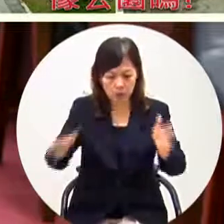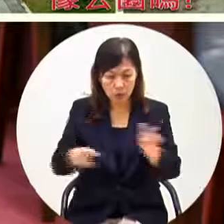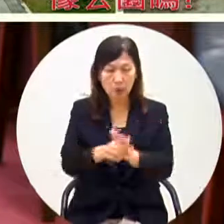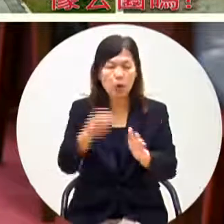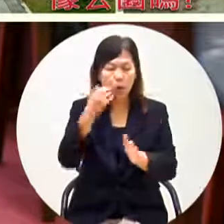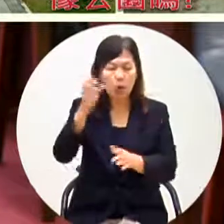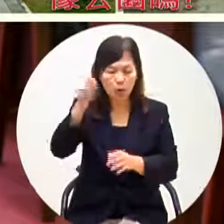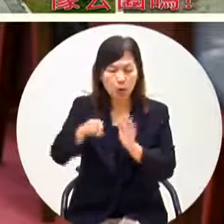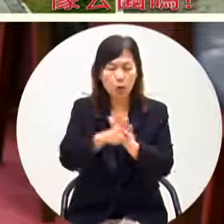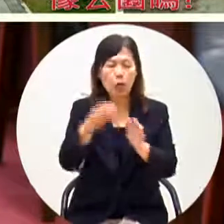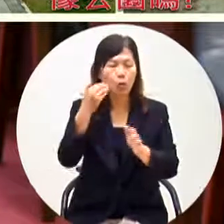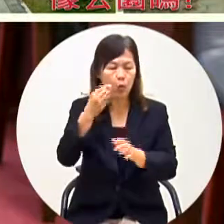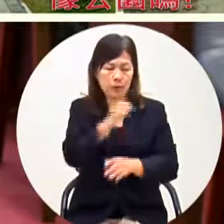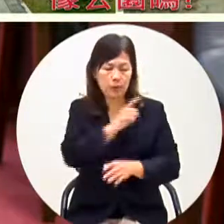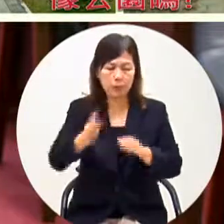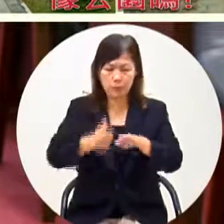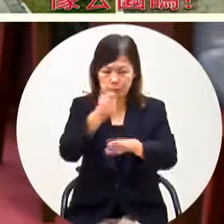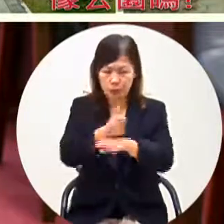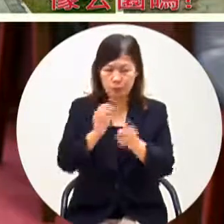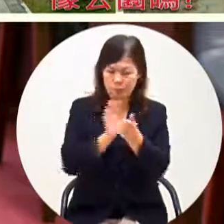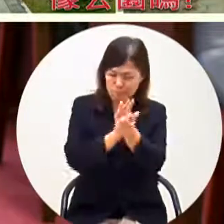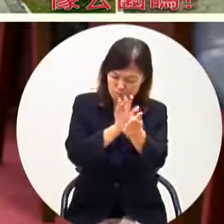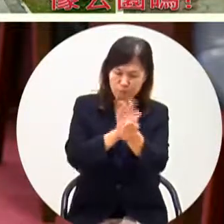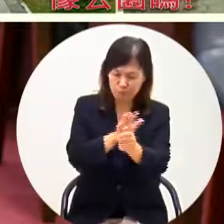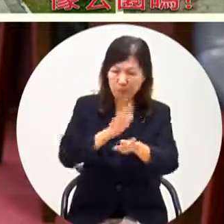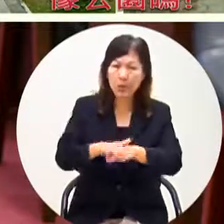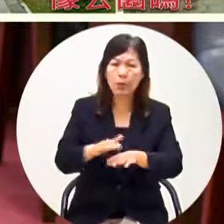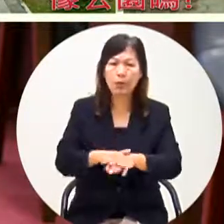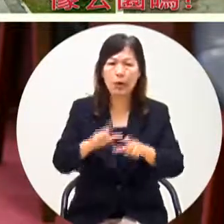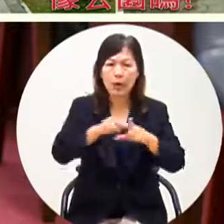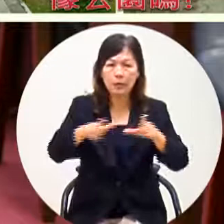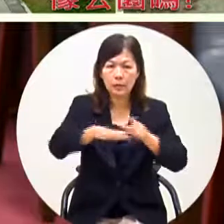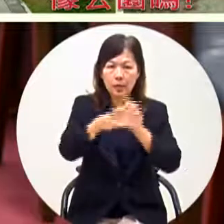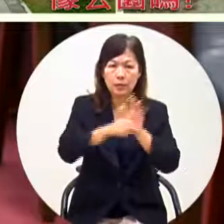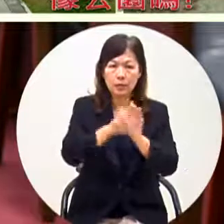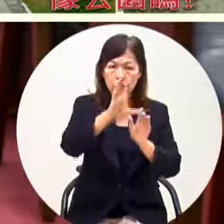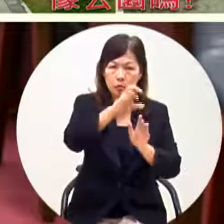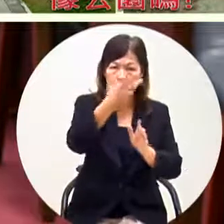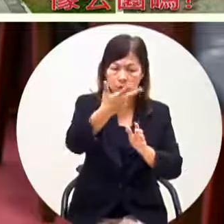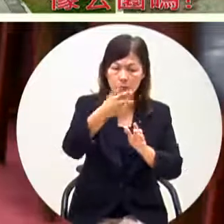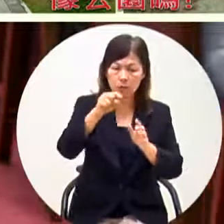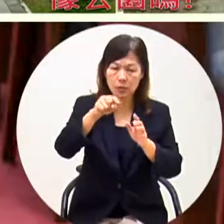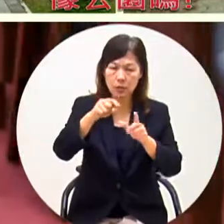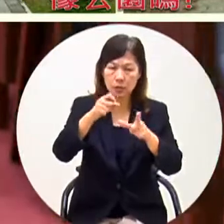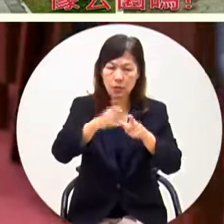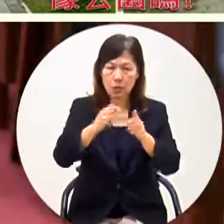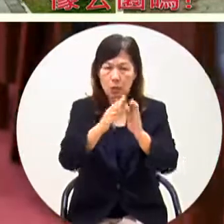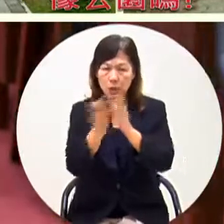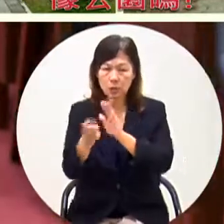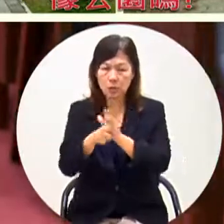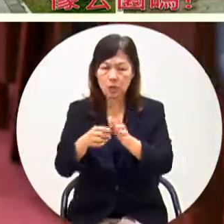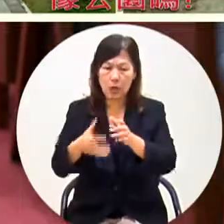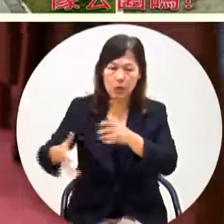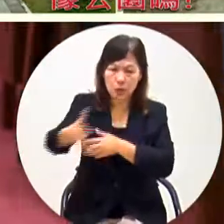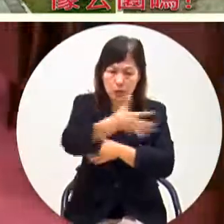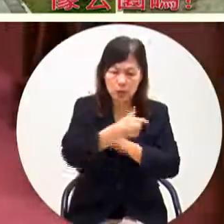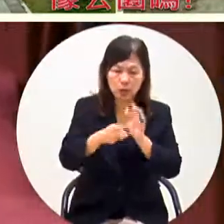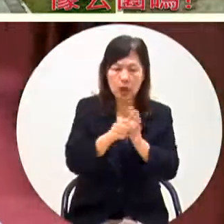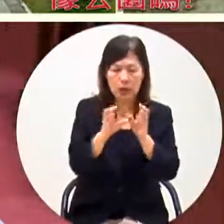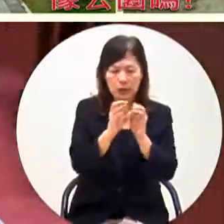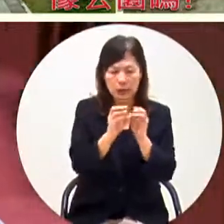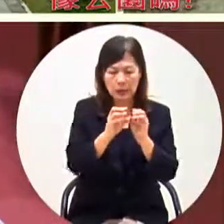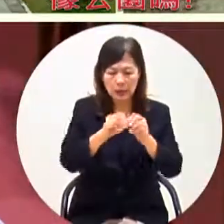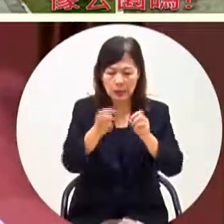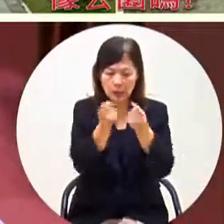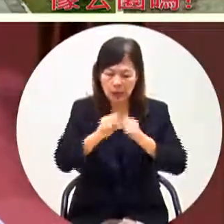积极来推动大社97公顷的区段征收，让大社这个地方虽然腹地不是很大，但是它会成为一个小